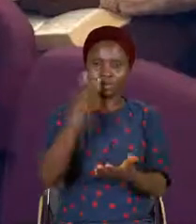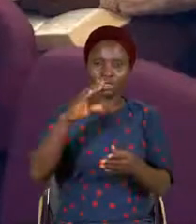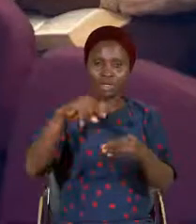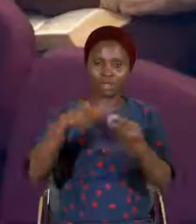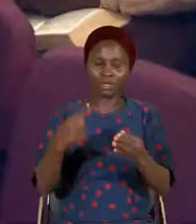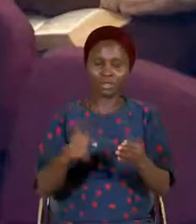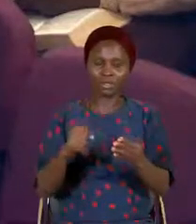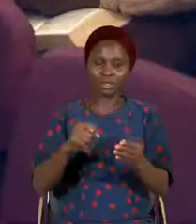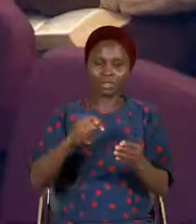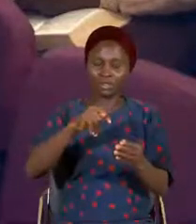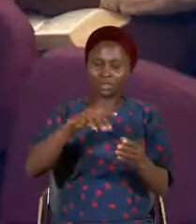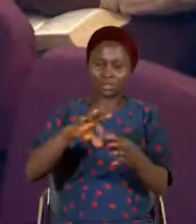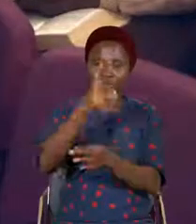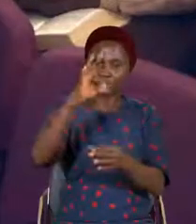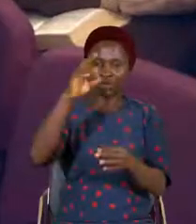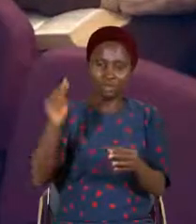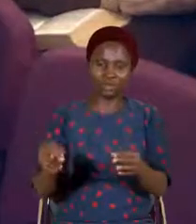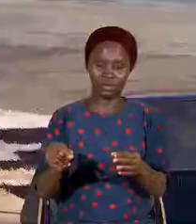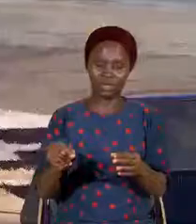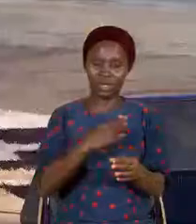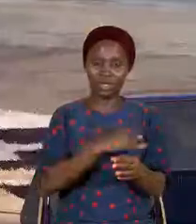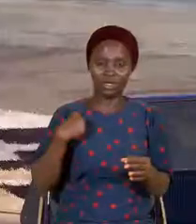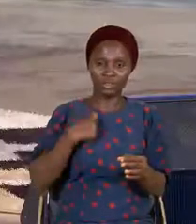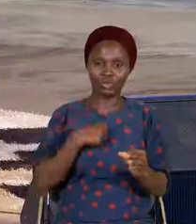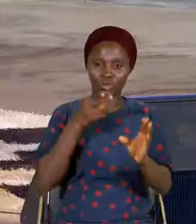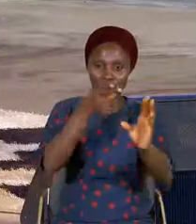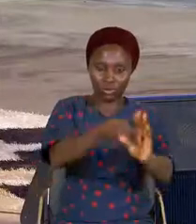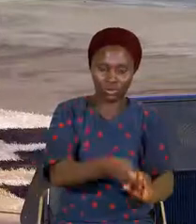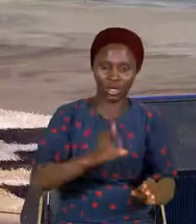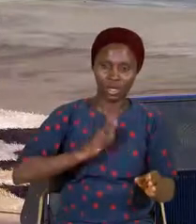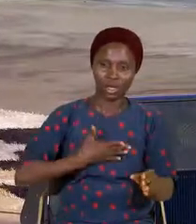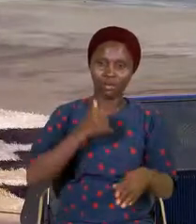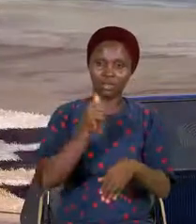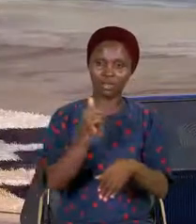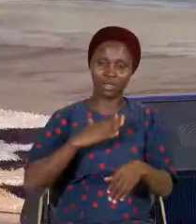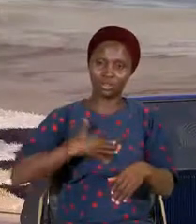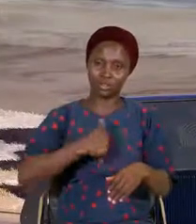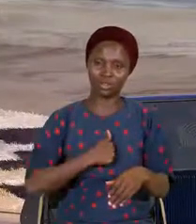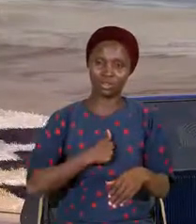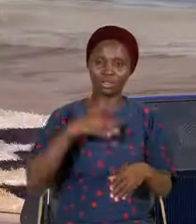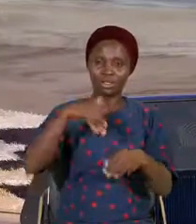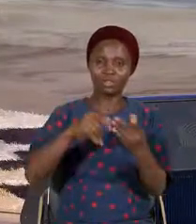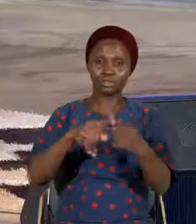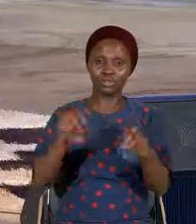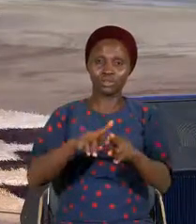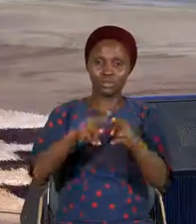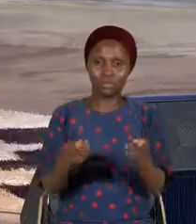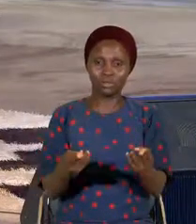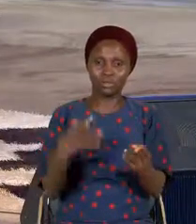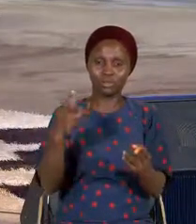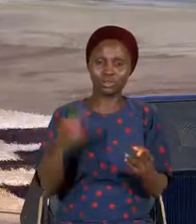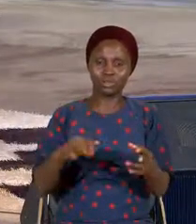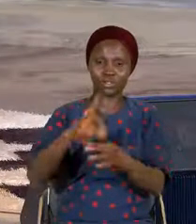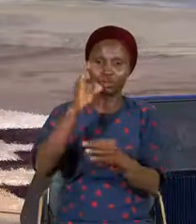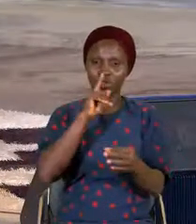des dons spirituels et nous nous plongeons dans la révélation et dans la provision de ces dons spirituels.